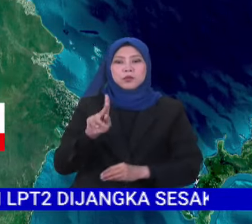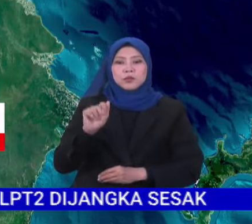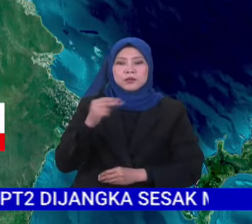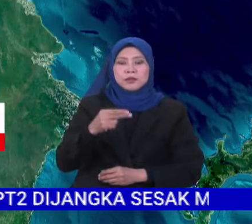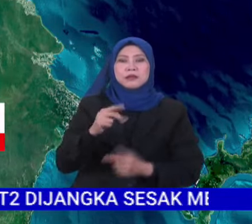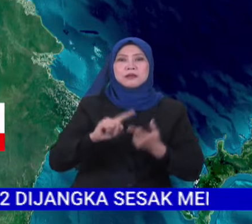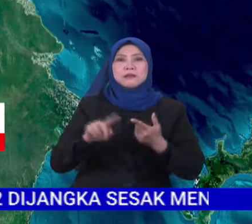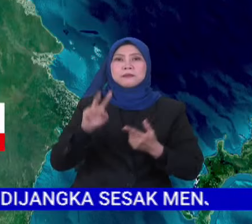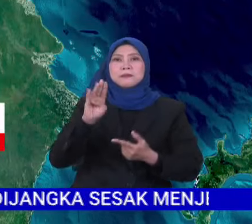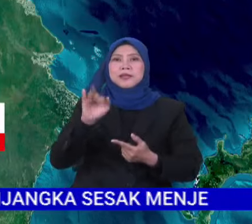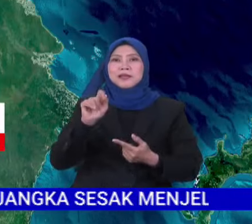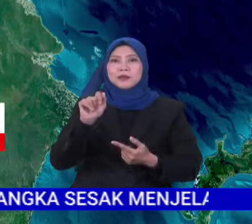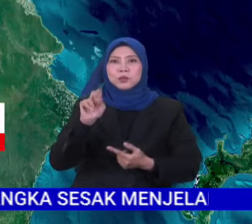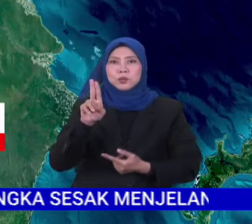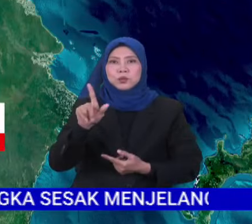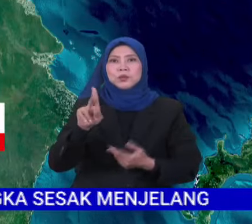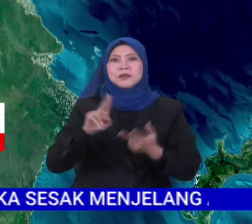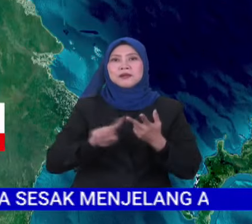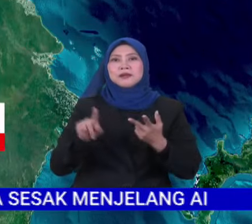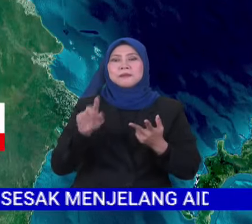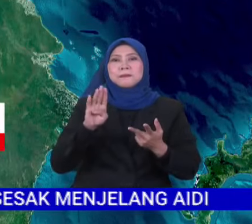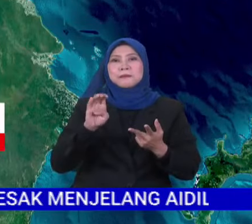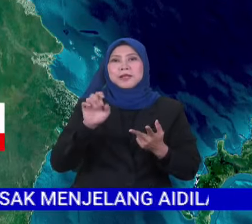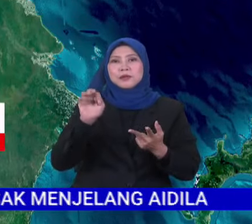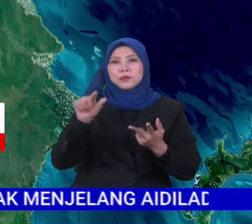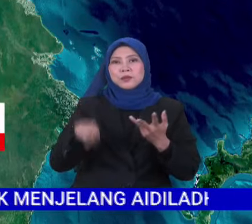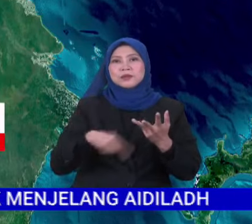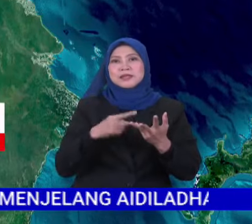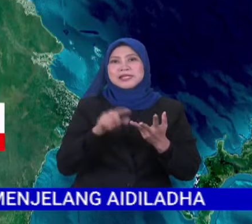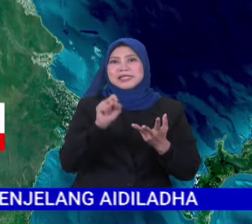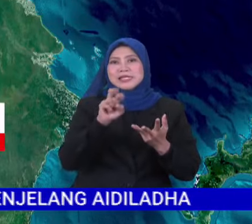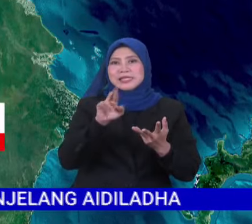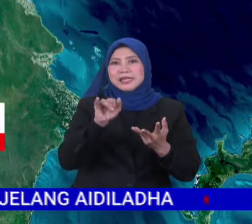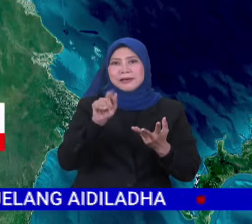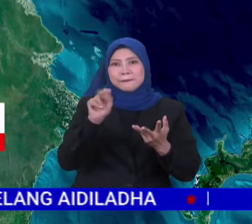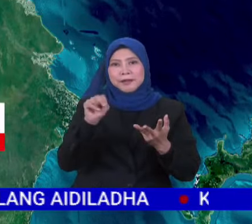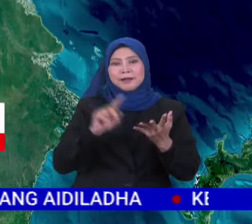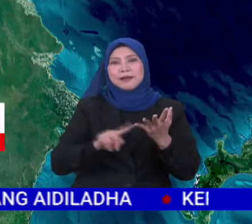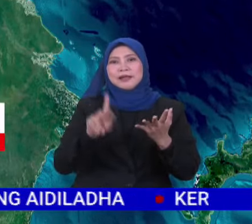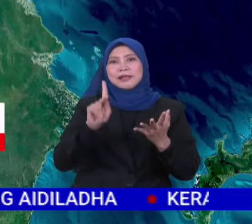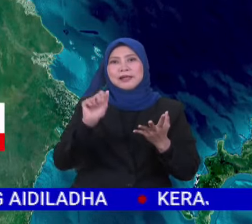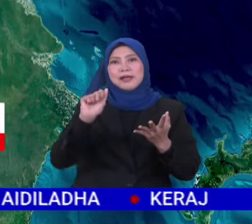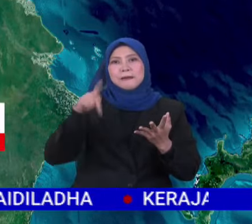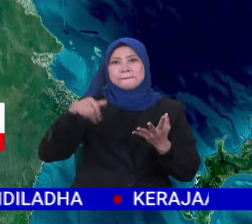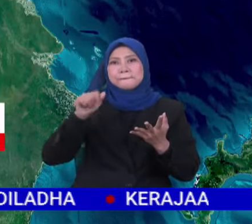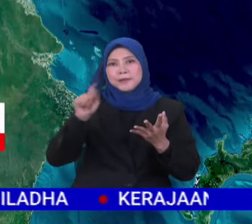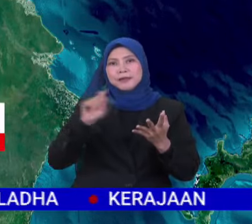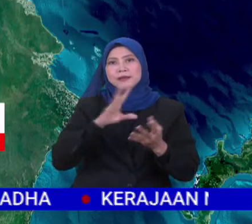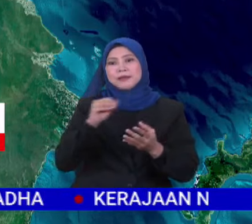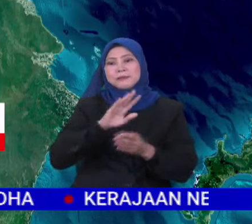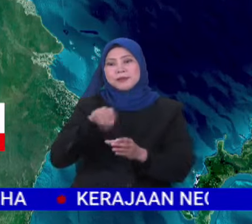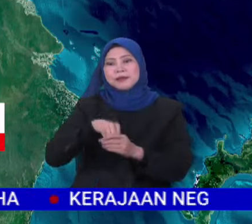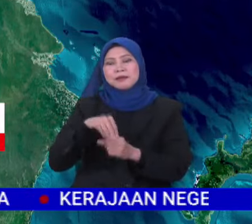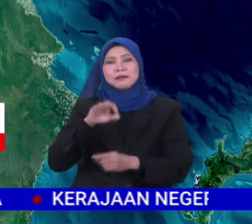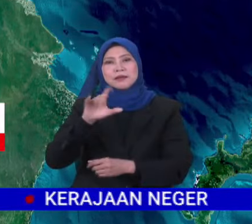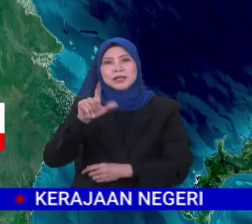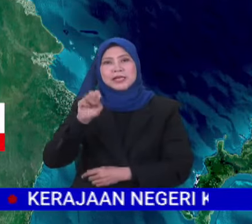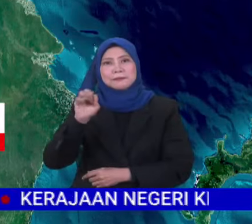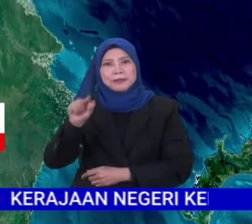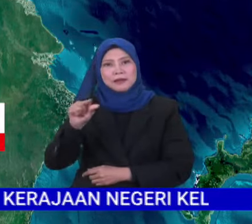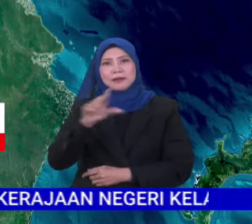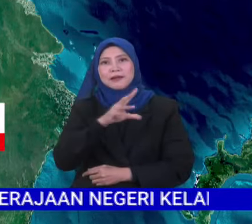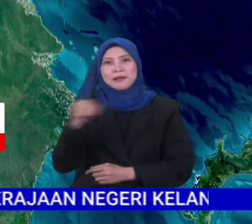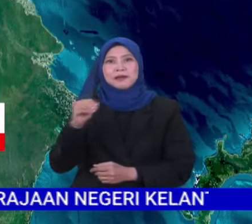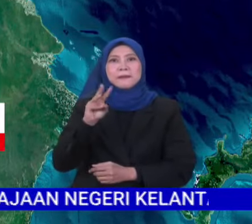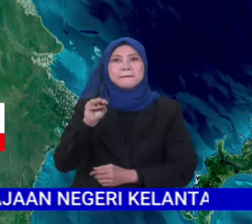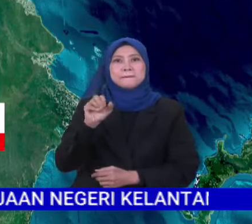Bintulu beutong sarikei seaman Cup begitu juga di bagian utara yang melibatkan di bagian Limbang dan juga di